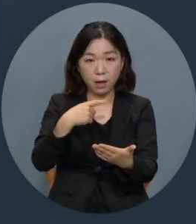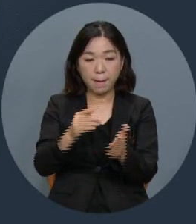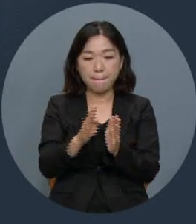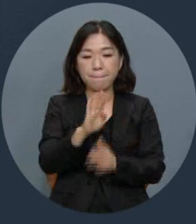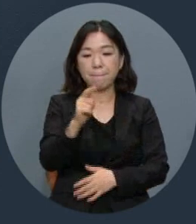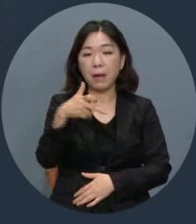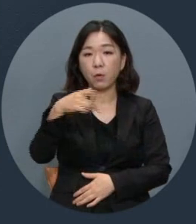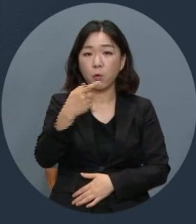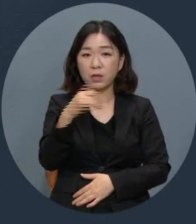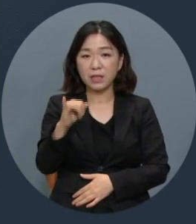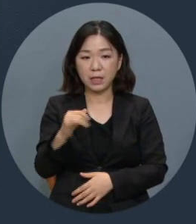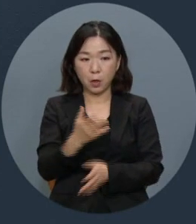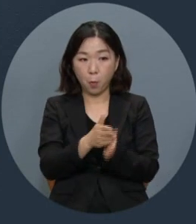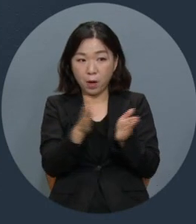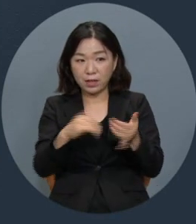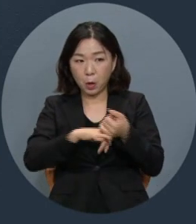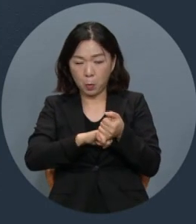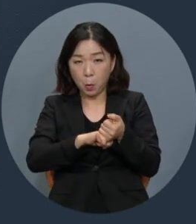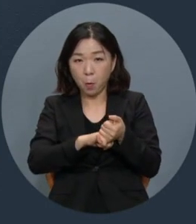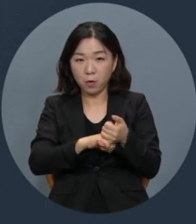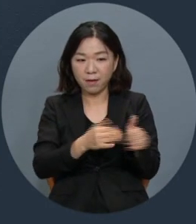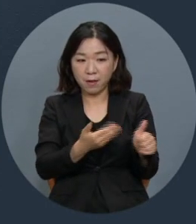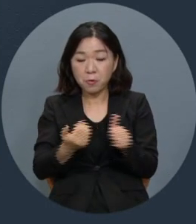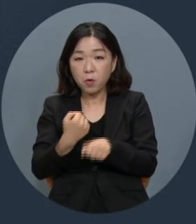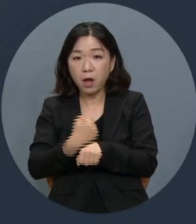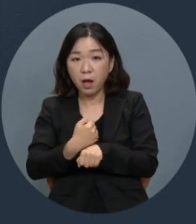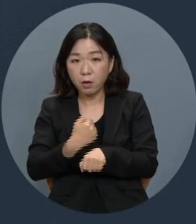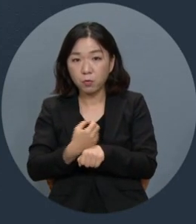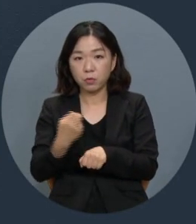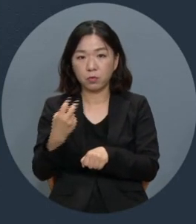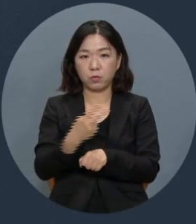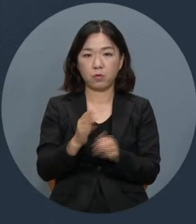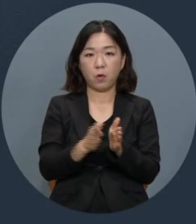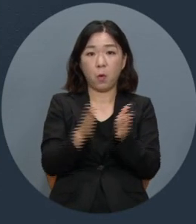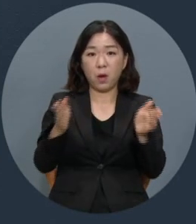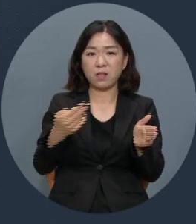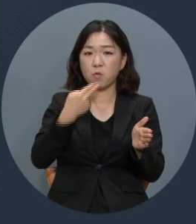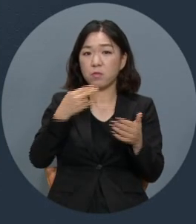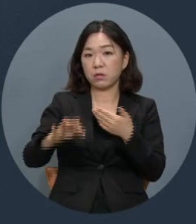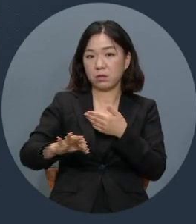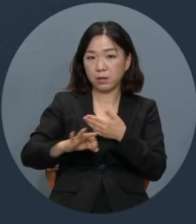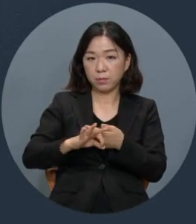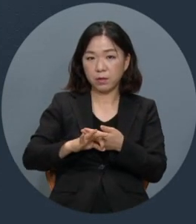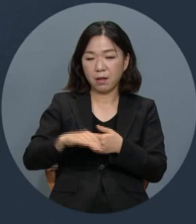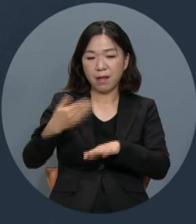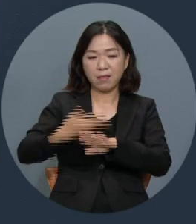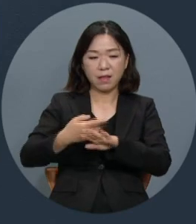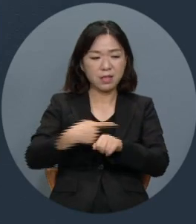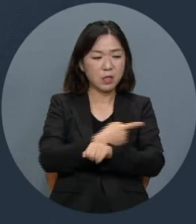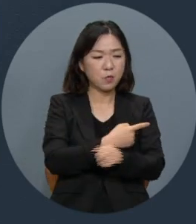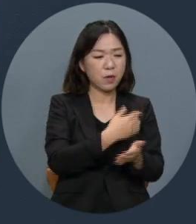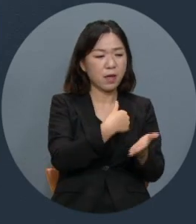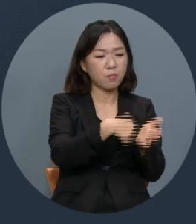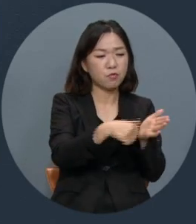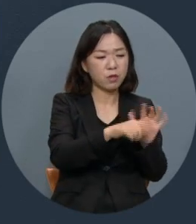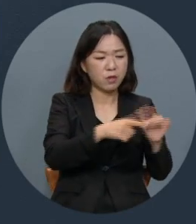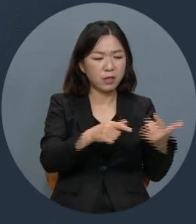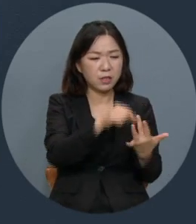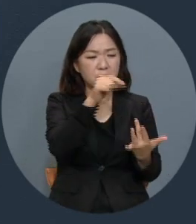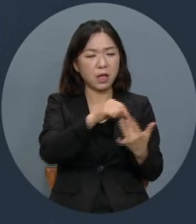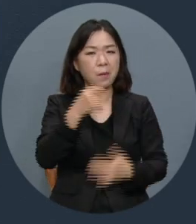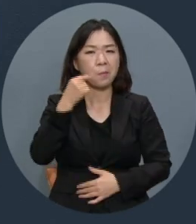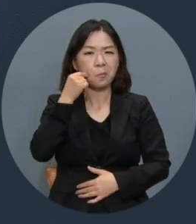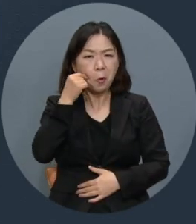확장을 반드시 계약할 도록 유도하고 발코니 확장을 하지 않으면 다른 옵션 은 선택할 수 없다고